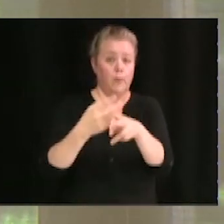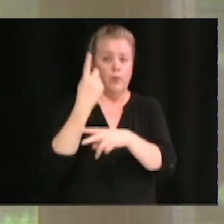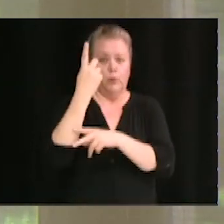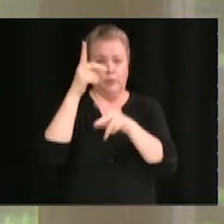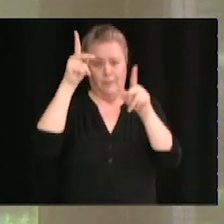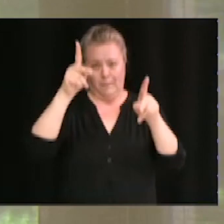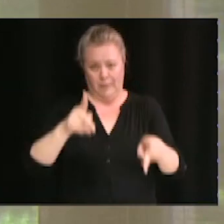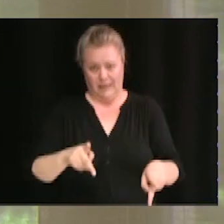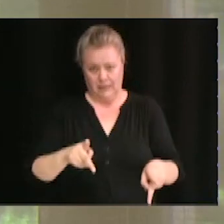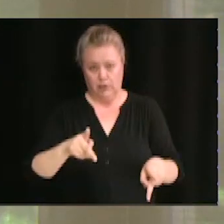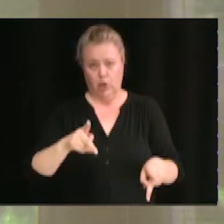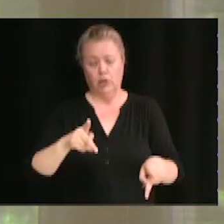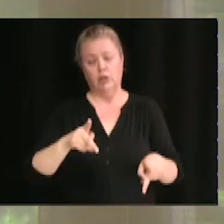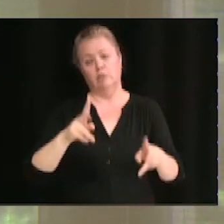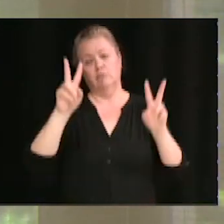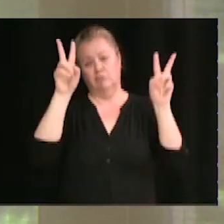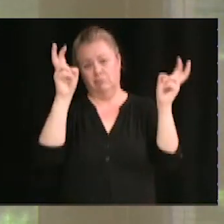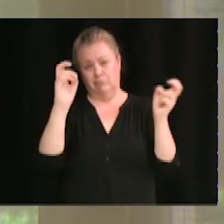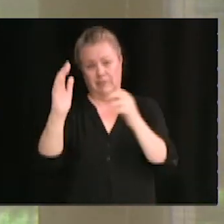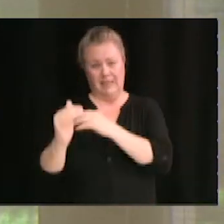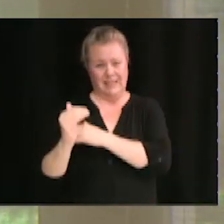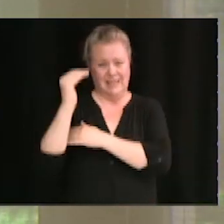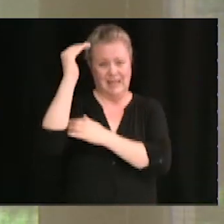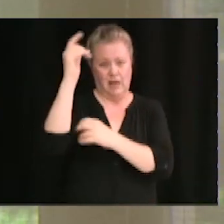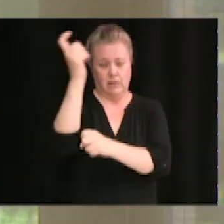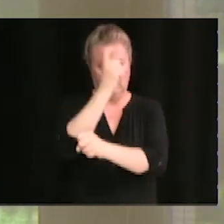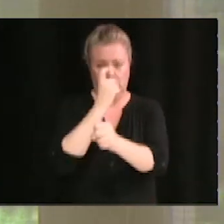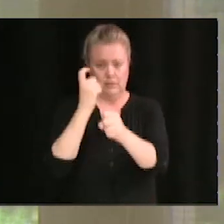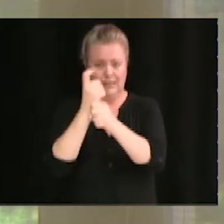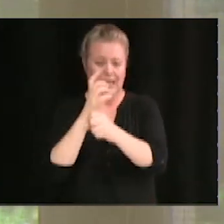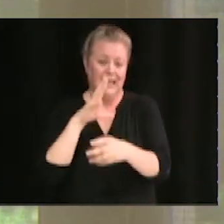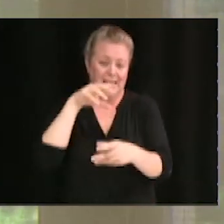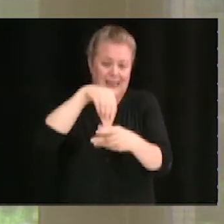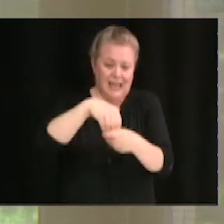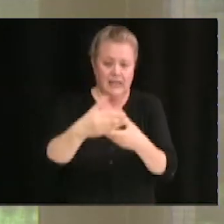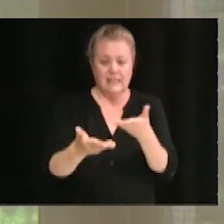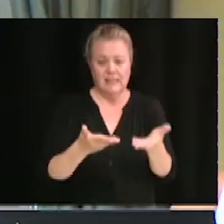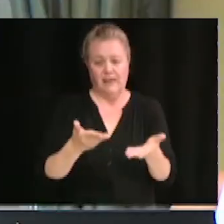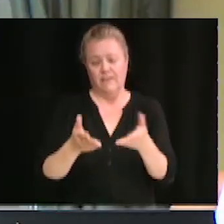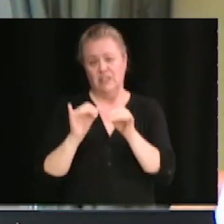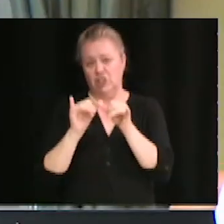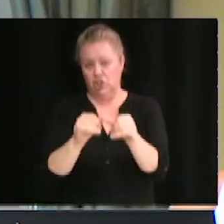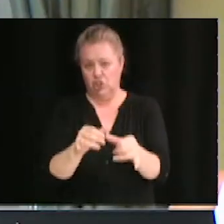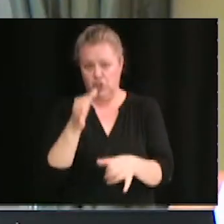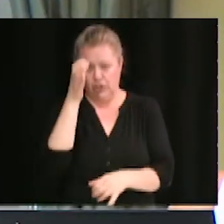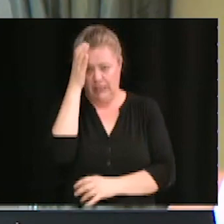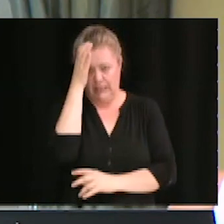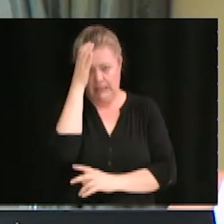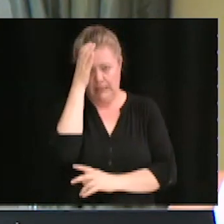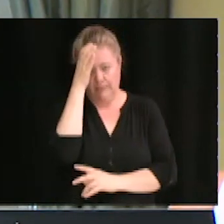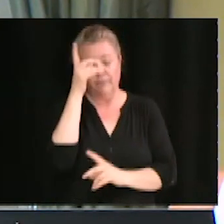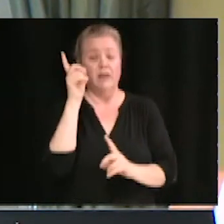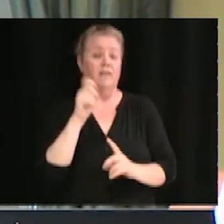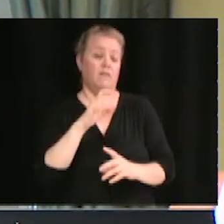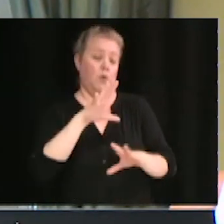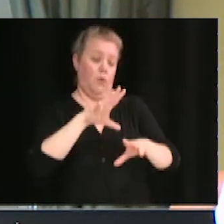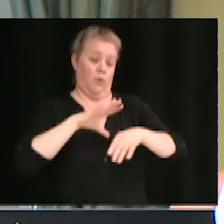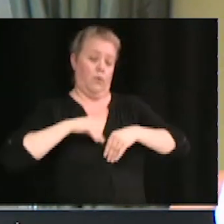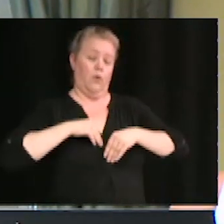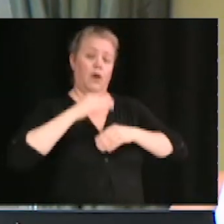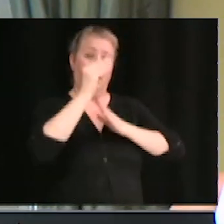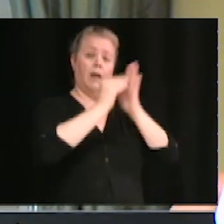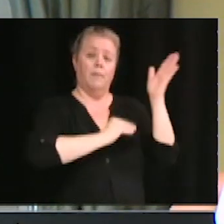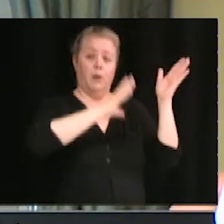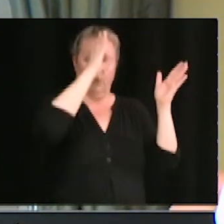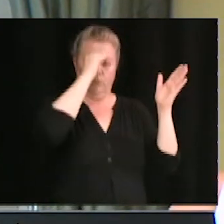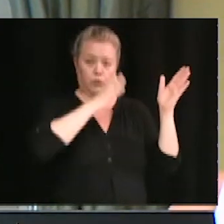poste cadre de directrice au sein du service du génie. Il s'agit d'approuver le rapport de M. Jean Mercier et de